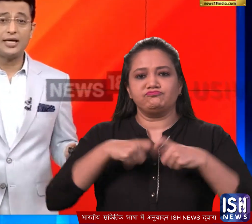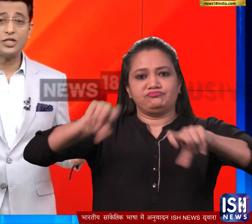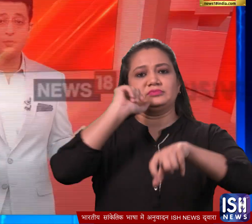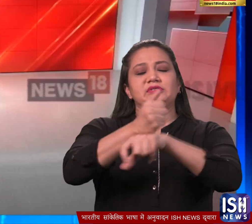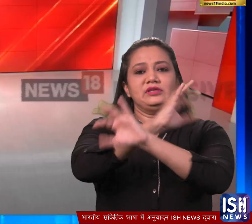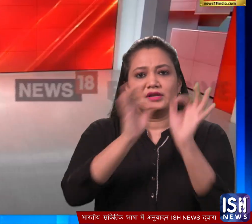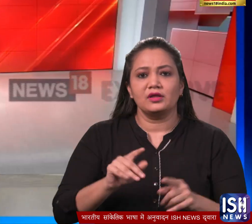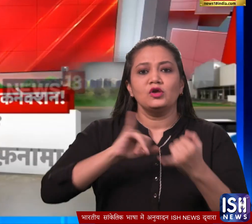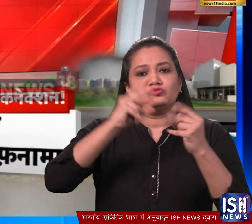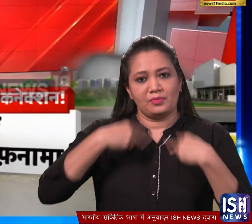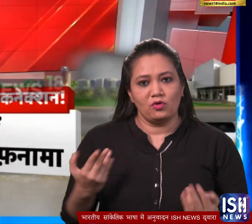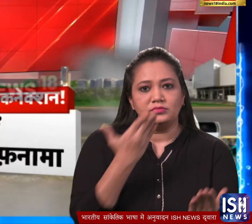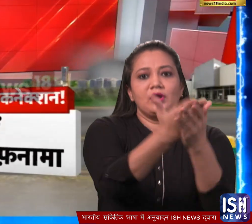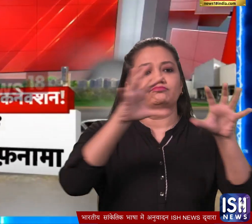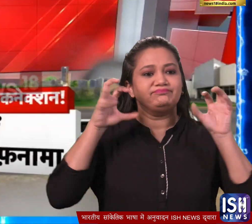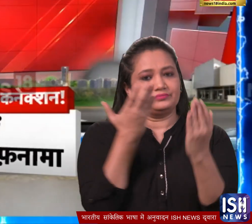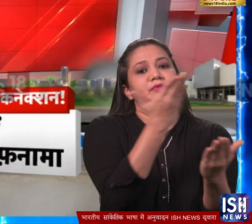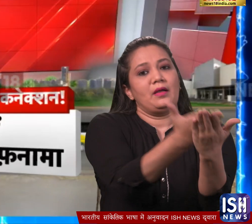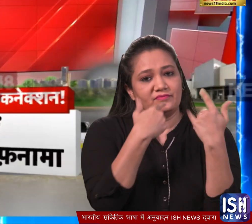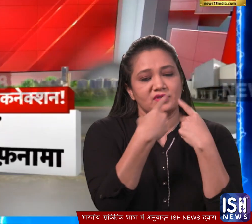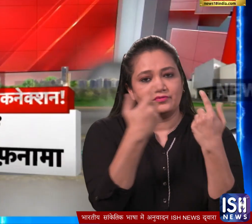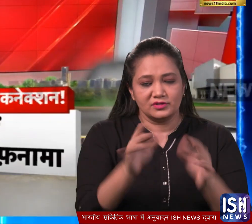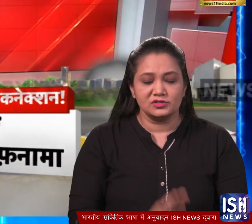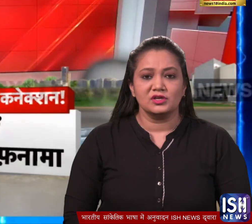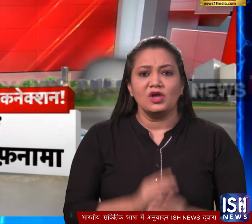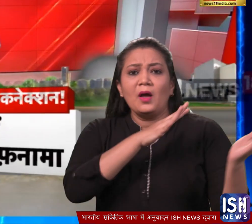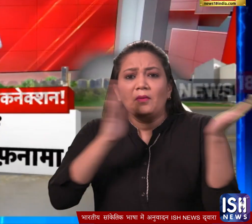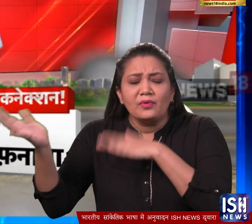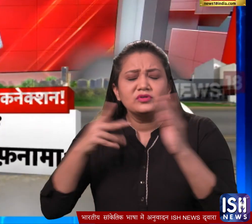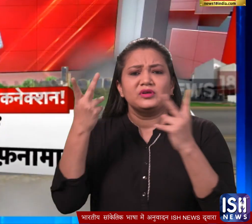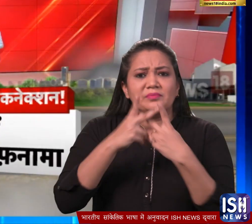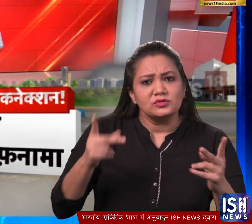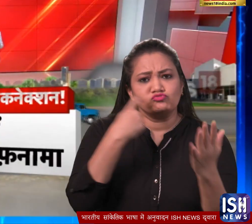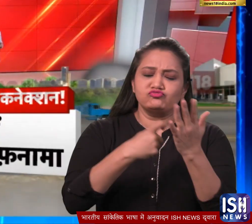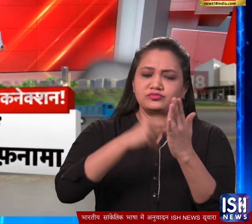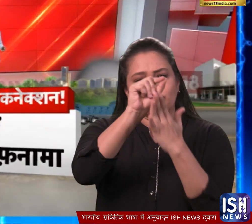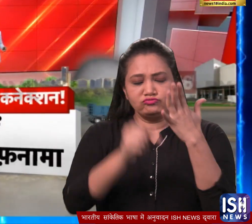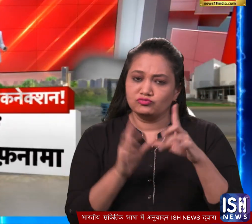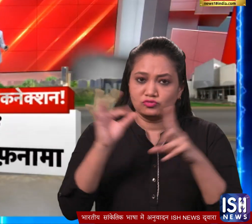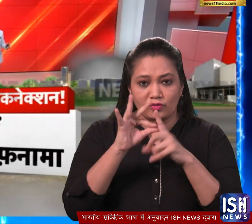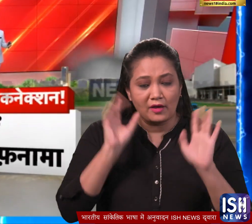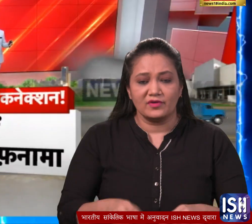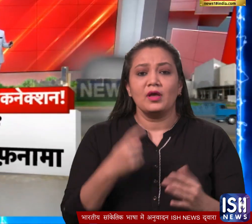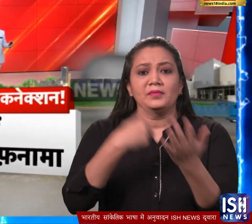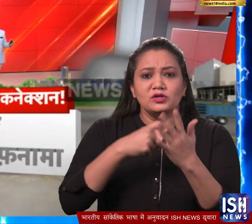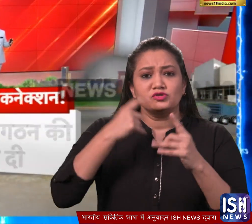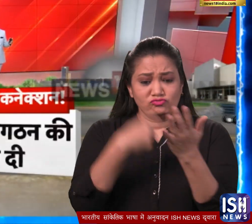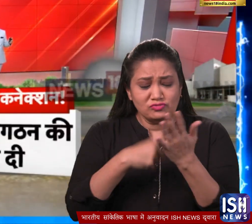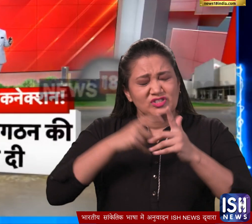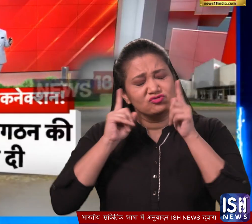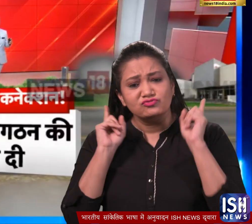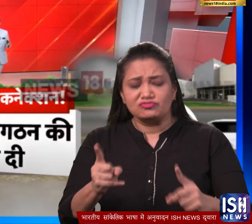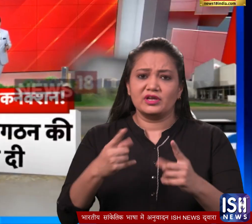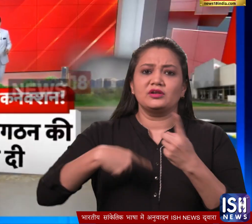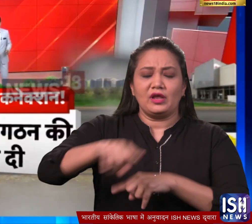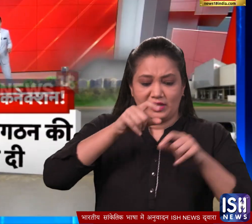केंद्र सरकार ने सुप्रीम कोर्ट में एक हलफनामा दाखिल करके दी और बताया कि प्रदूषण को कम करने के लिए जरूरी कदम उठाए जा रहे हैं। साथ ही नियमों का सख्ती